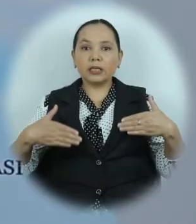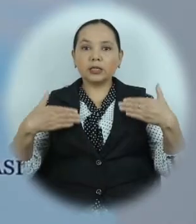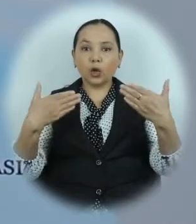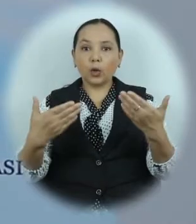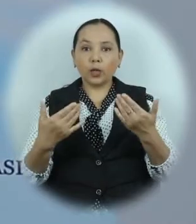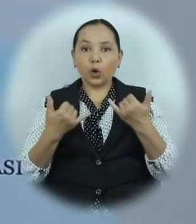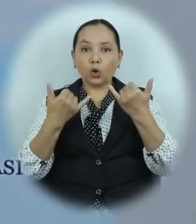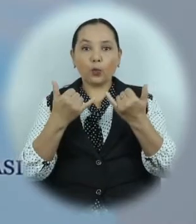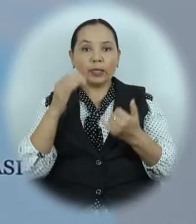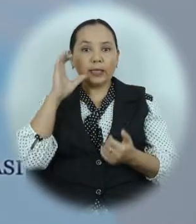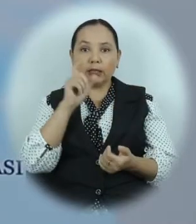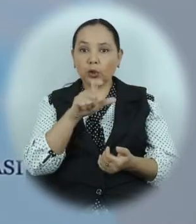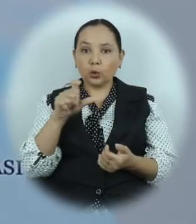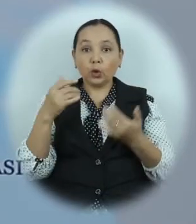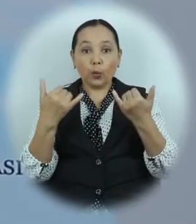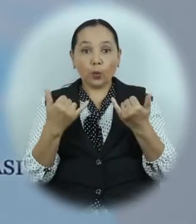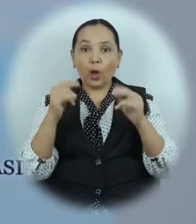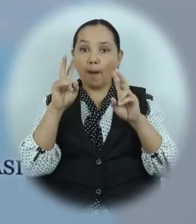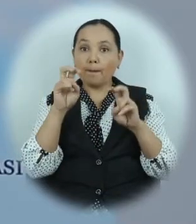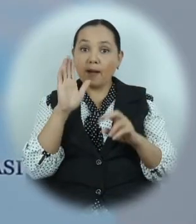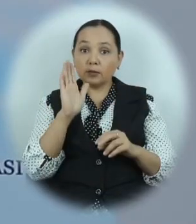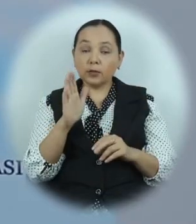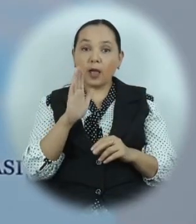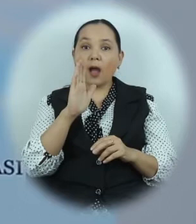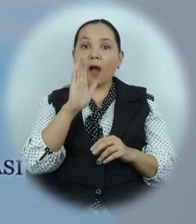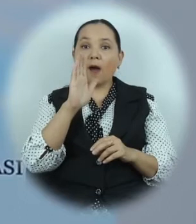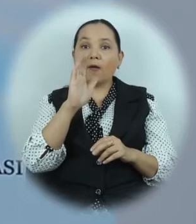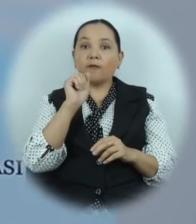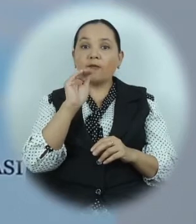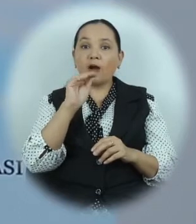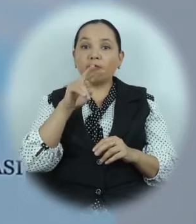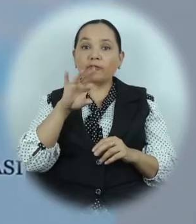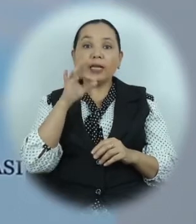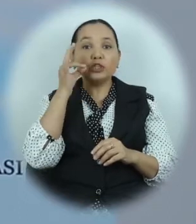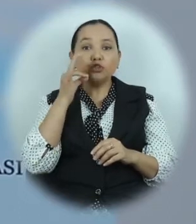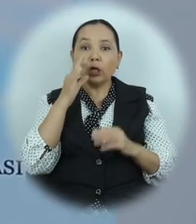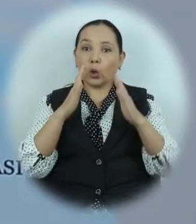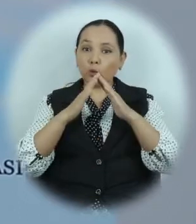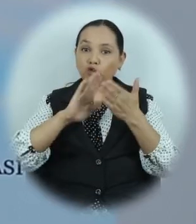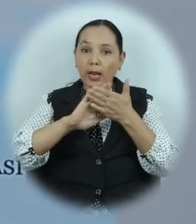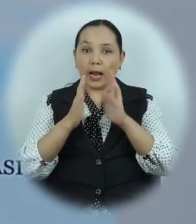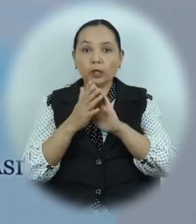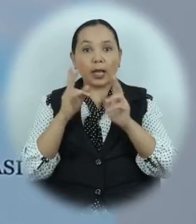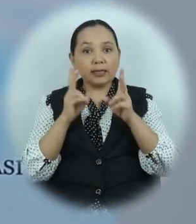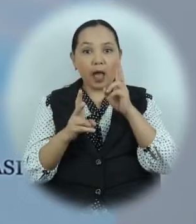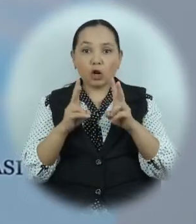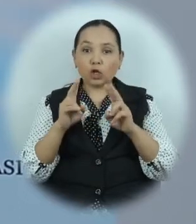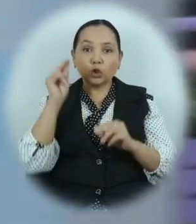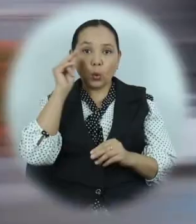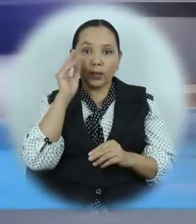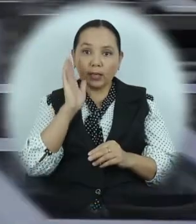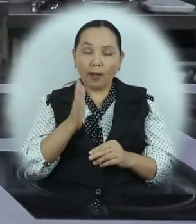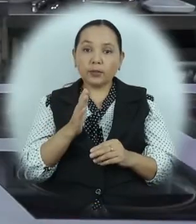Assalomu alaykum hurmatli tinglovchilar. Bugungi mavzuyimizda vafli shirinligini uy sharoitida tayyorlashni